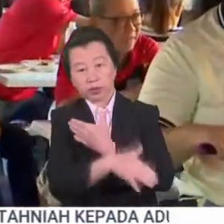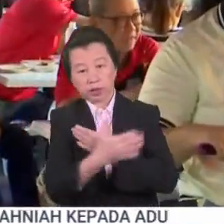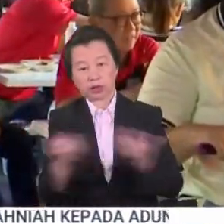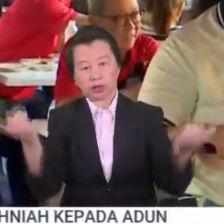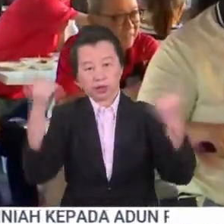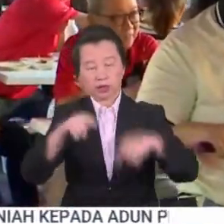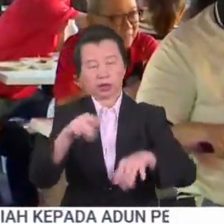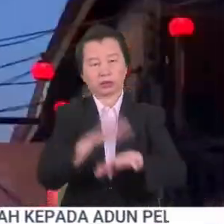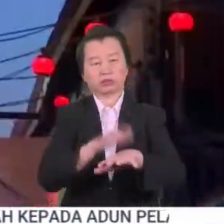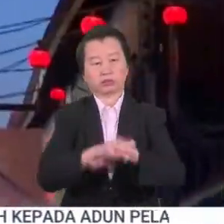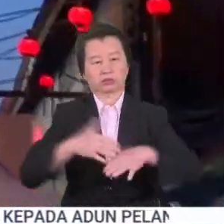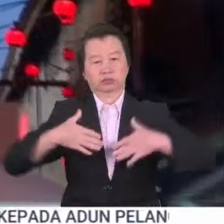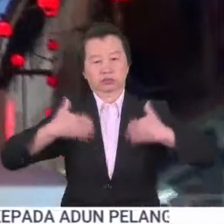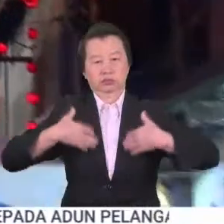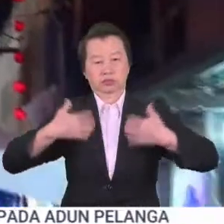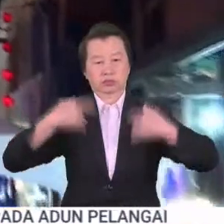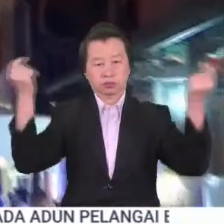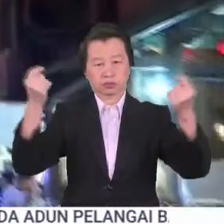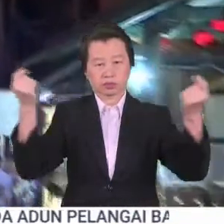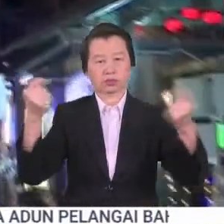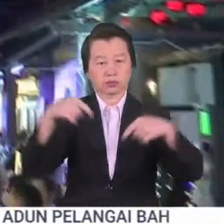hadir memberiahkan festival